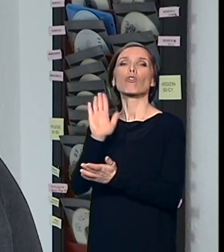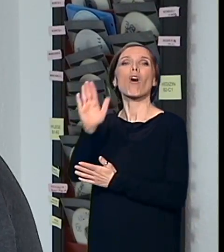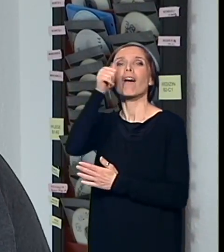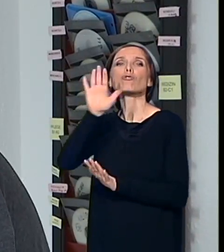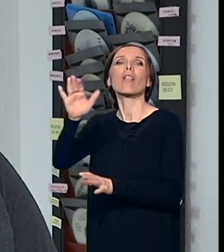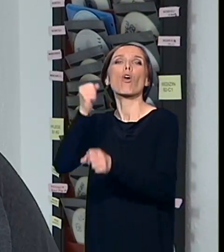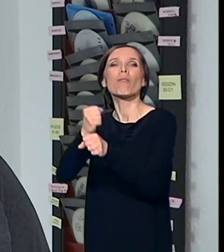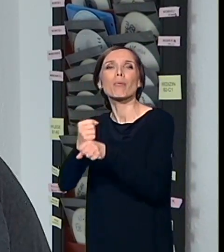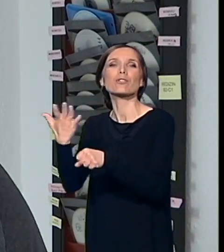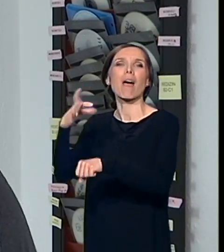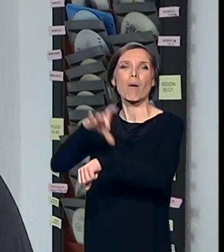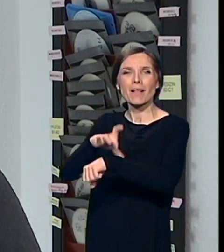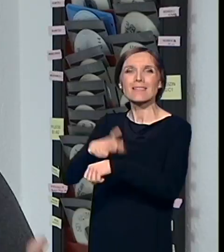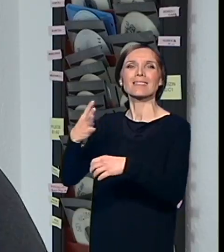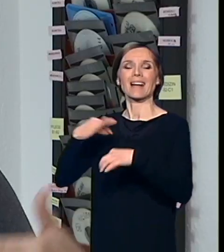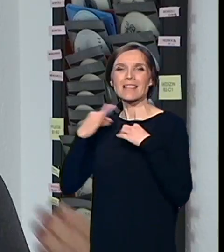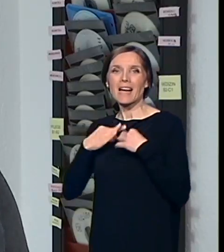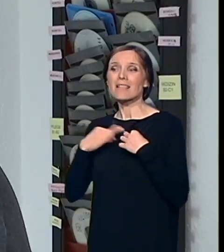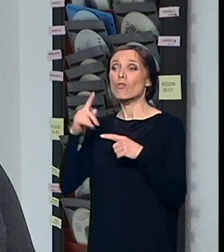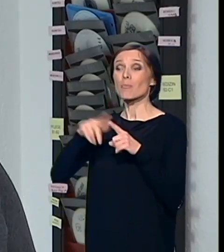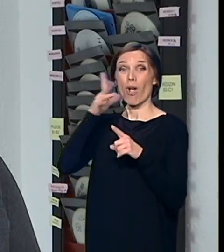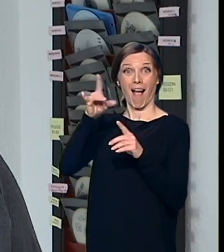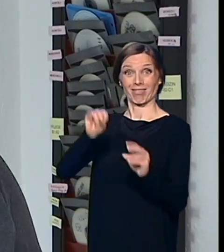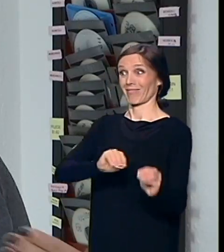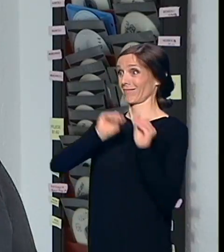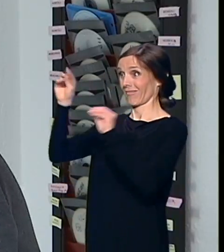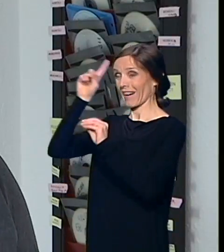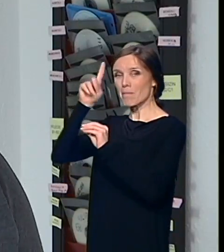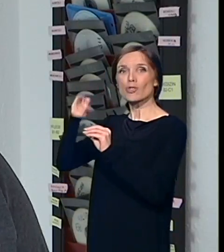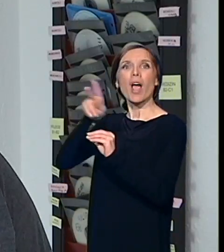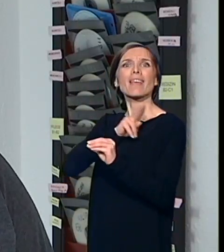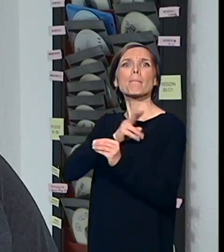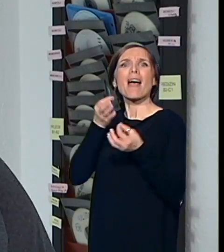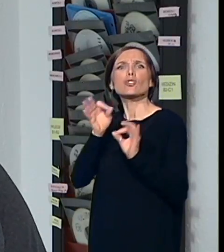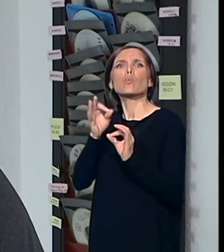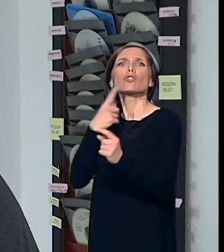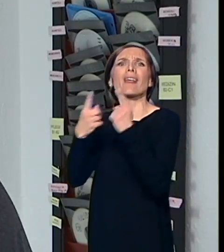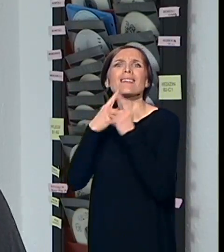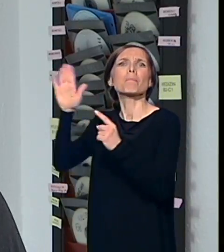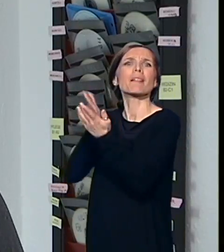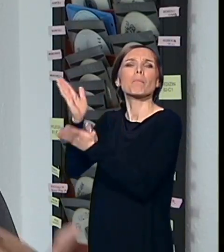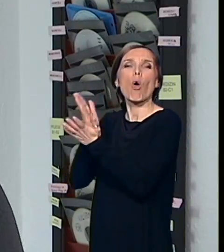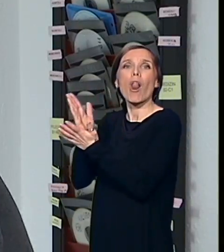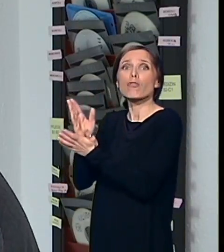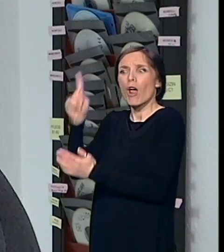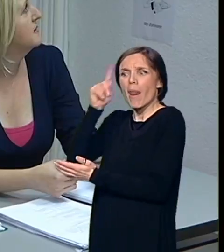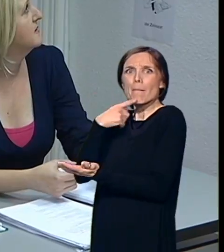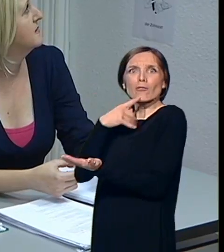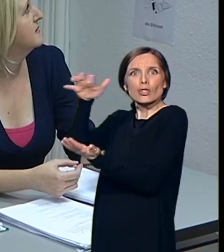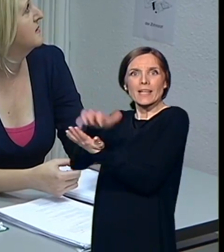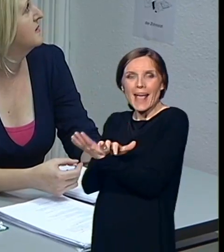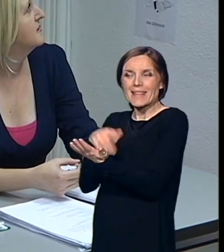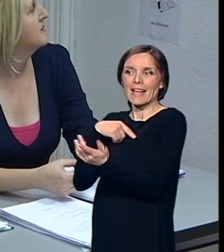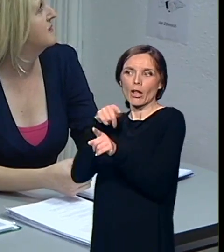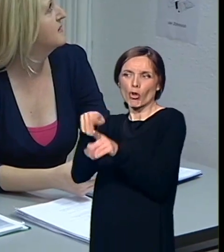učimo ih onome što je njima potrebno sutra za posao i za stručne ispite koje moraju da polažu u Nemačkoj na nemačkom. Ana